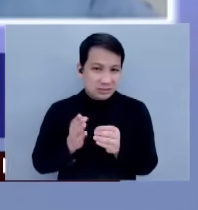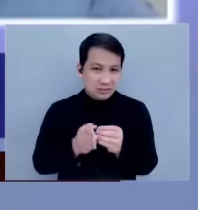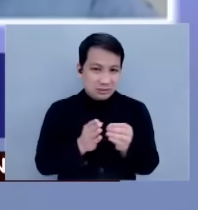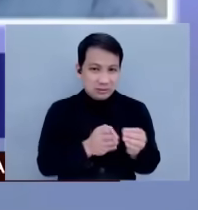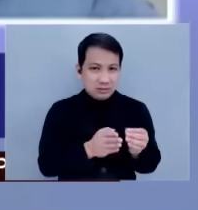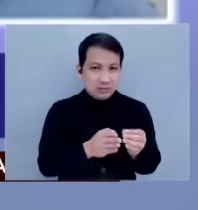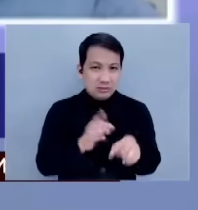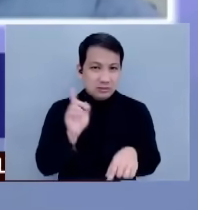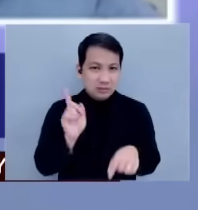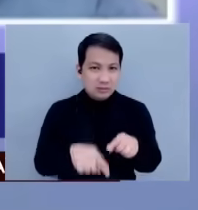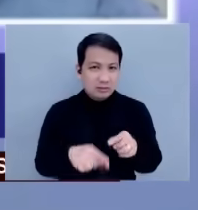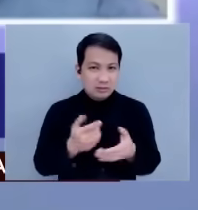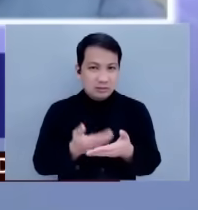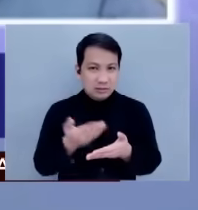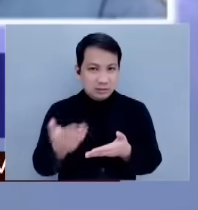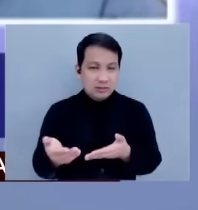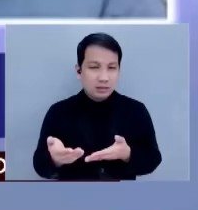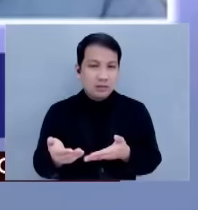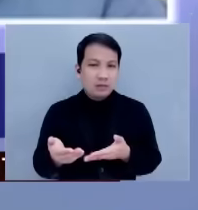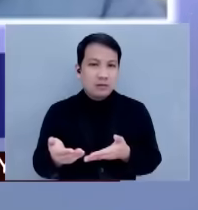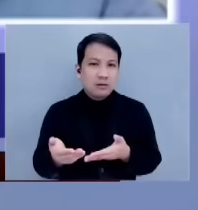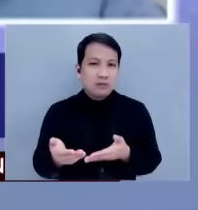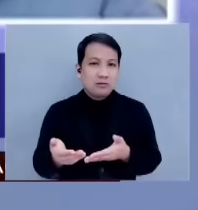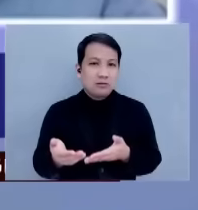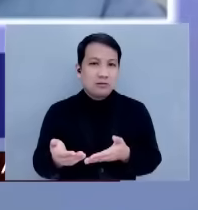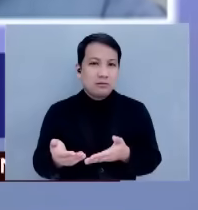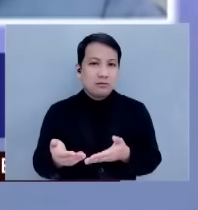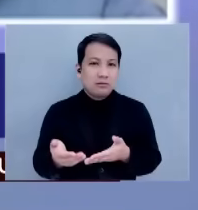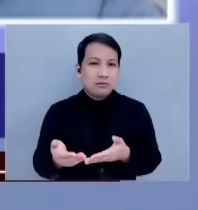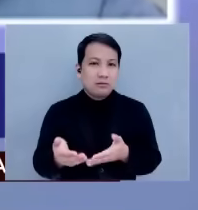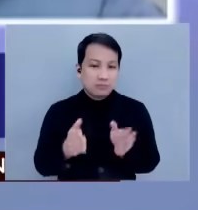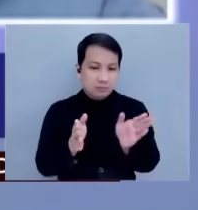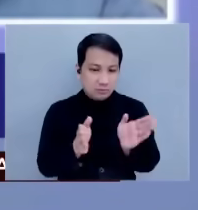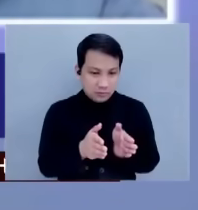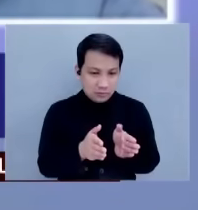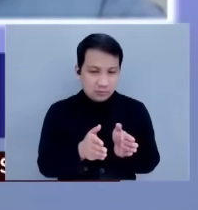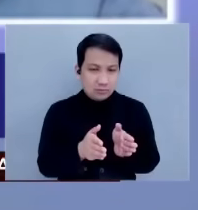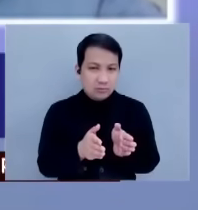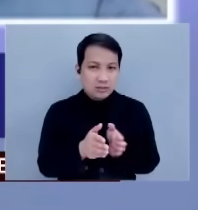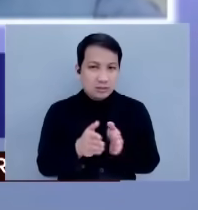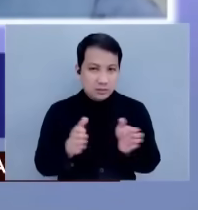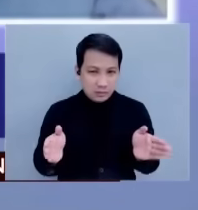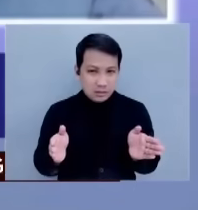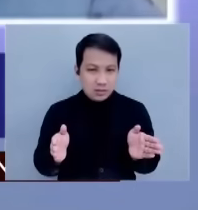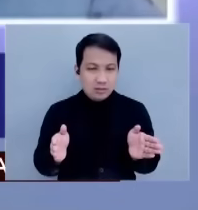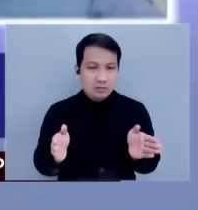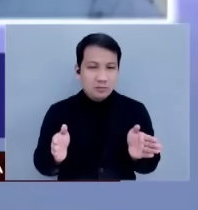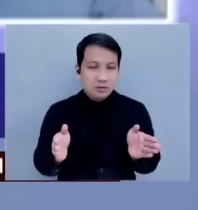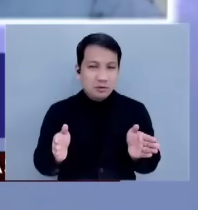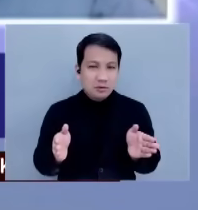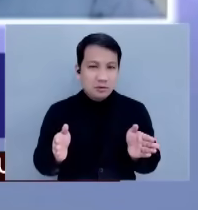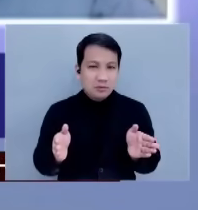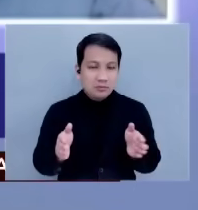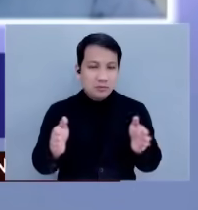nabibili, yung mga small, medium, at saka yung mga last cut, yung